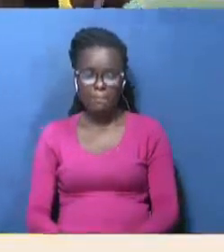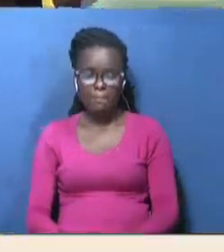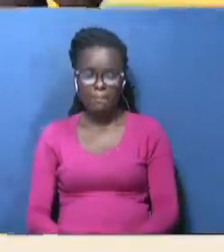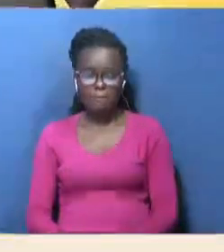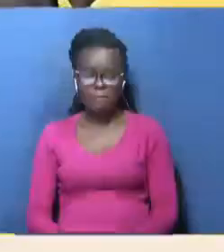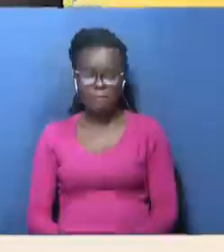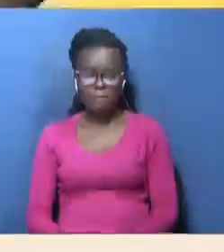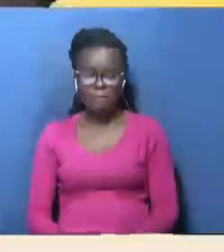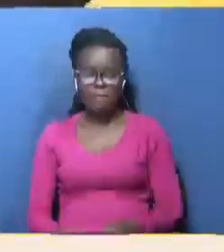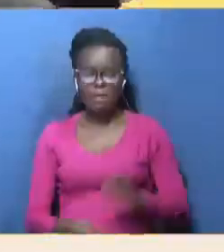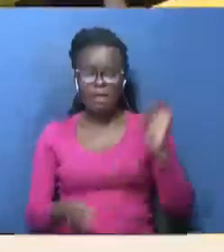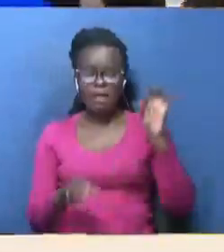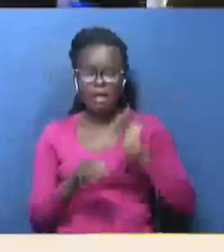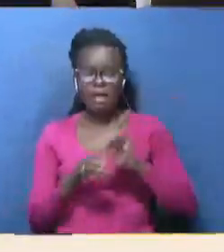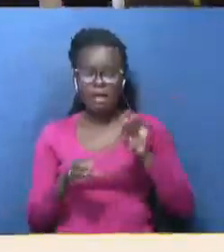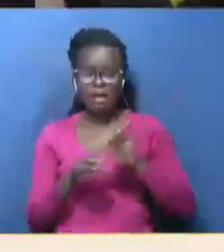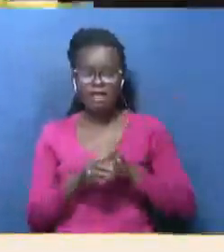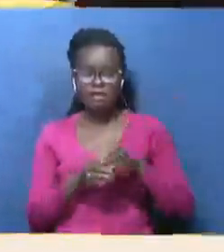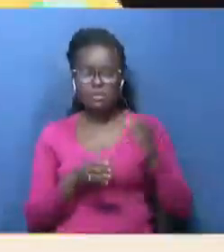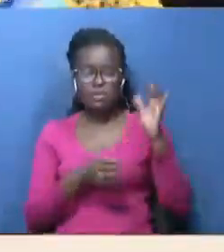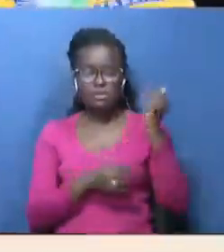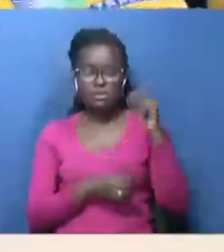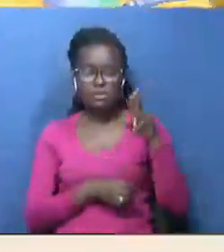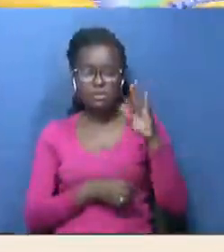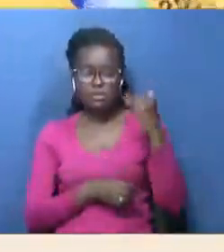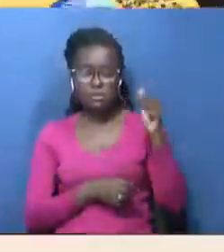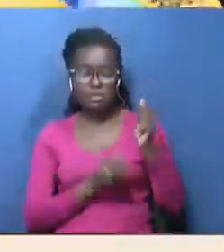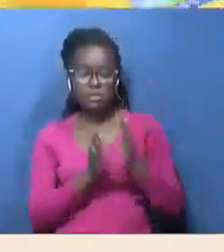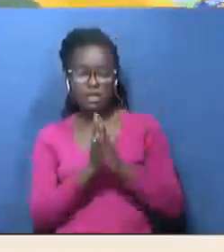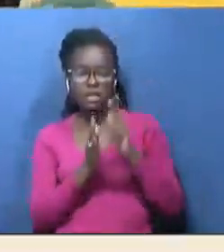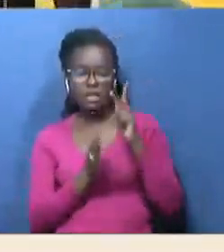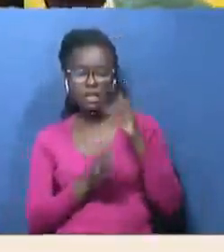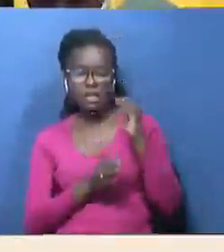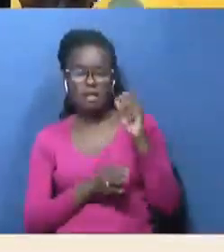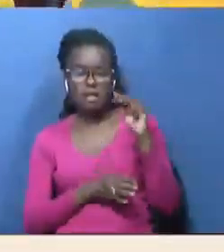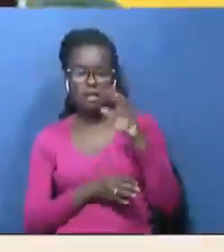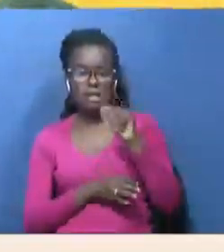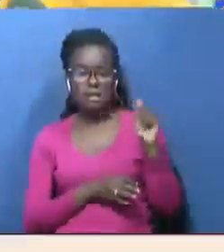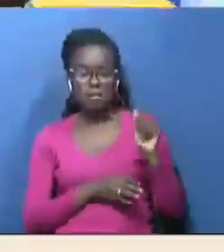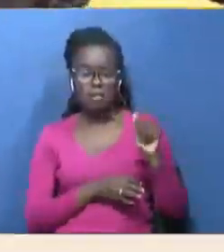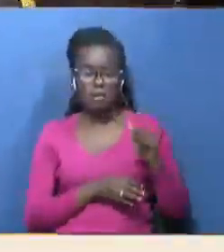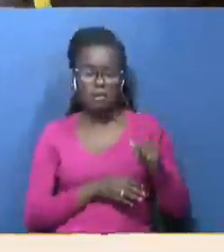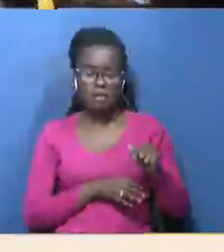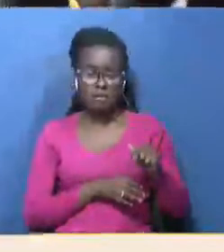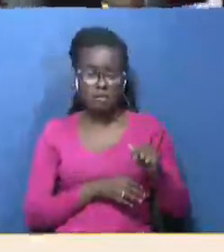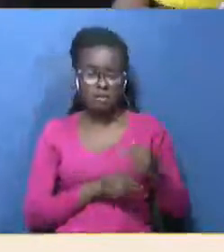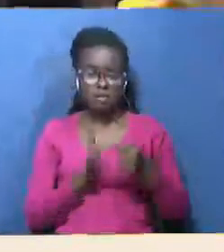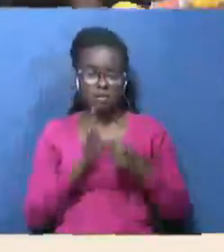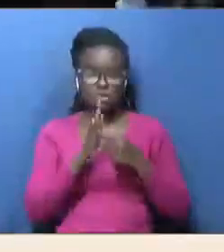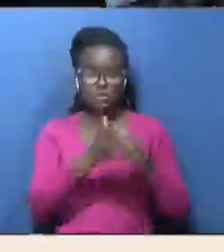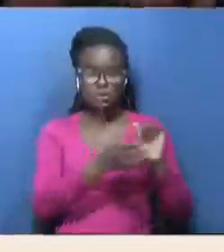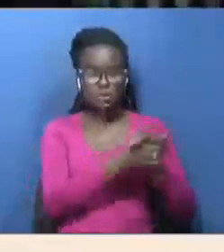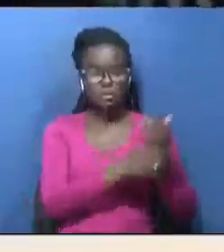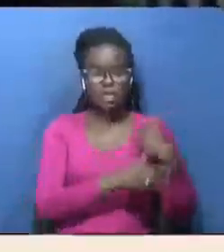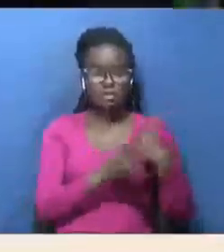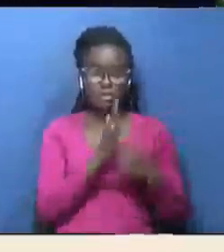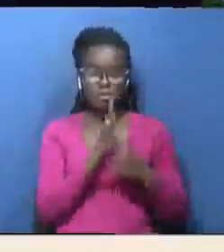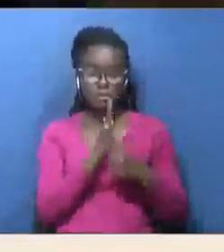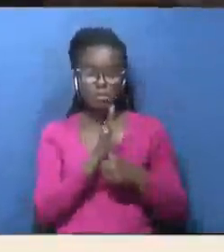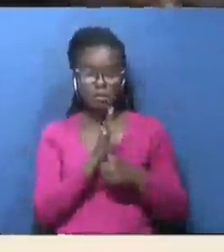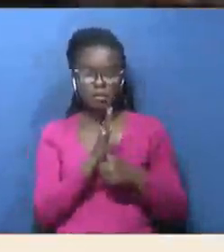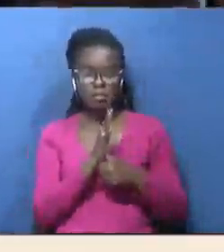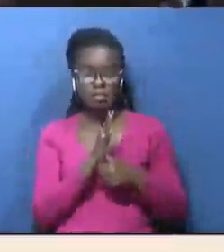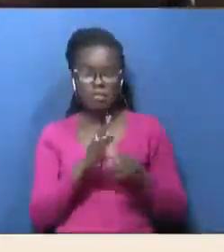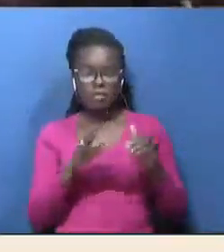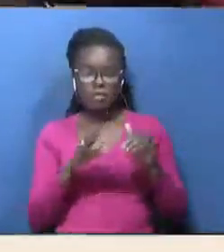Maumĩrĩra ma ithurano nini cia ũmbunge wa Juja na Kiambu nĩ imwe cia iria ihithũrĩtie kũhotoma kwa riri wa kĩama kĩa Jubilee makĩria gĩtaro-inĩ gĩa gatagatĩ